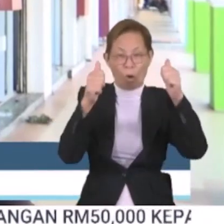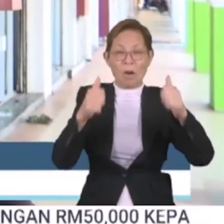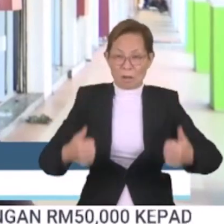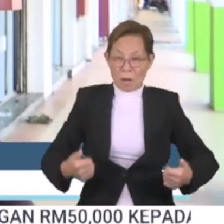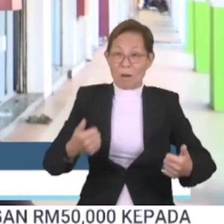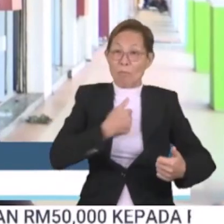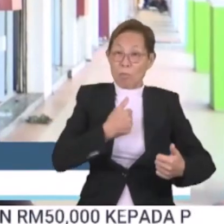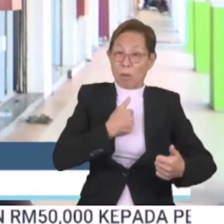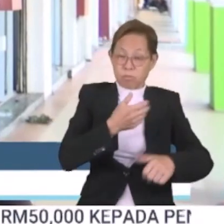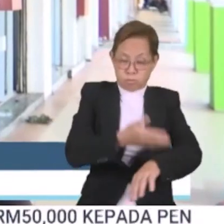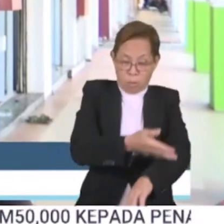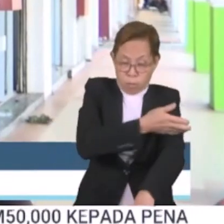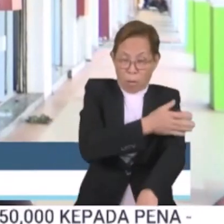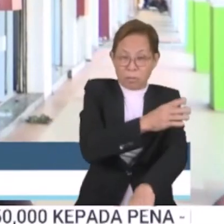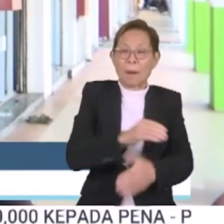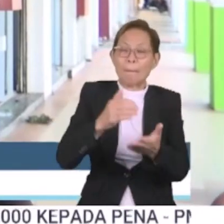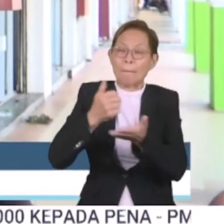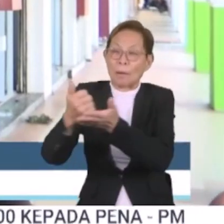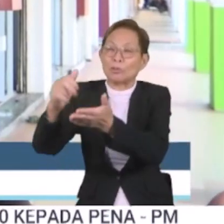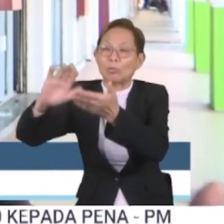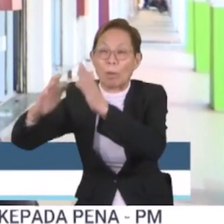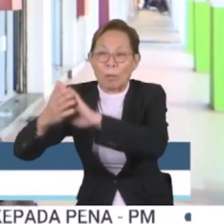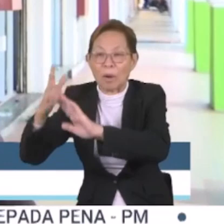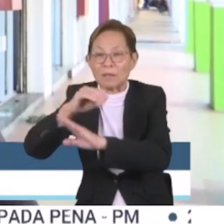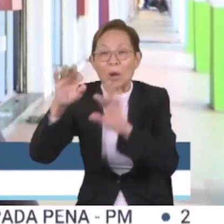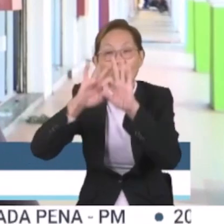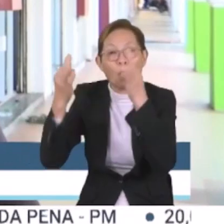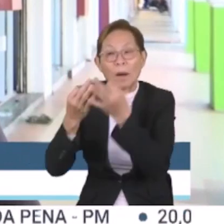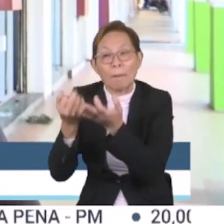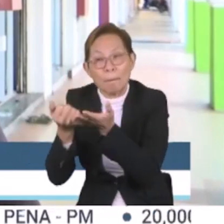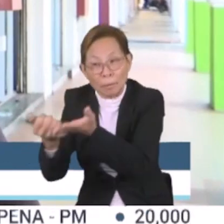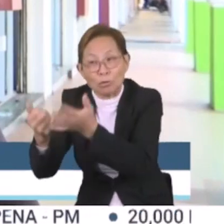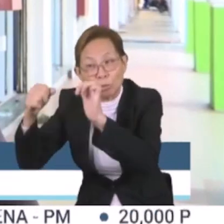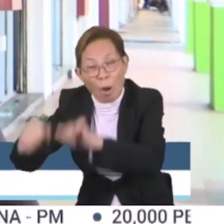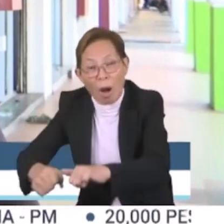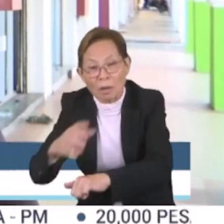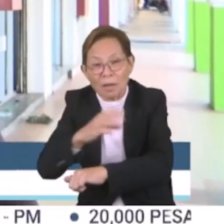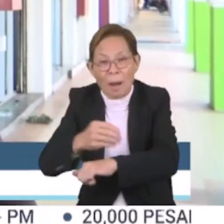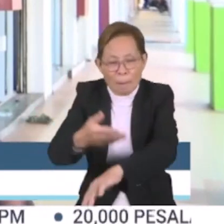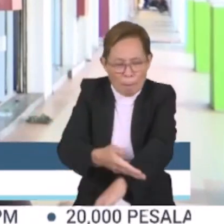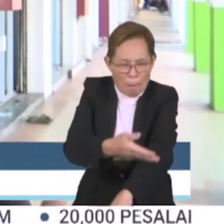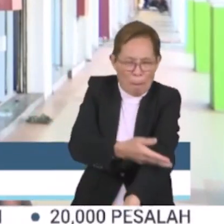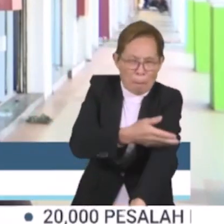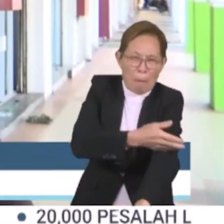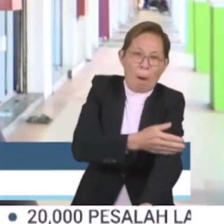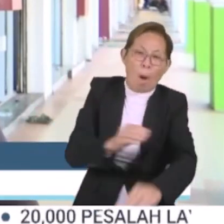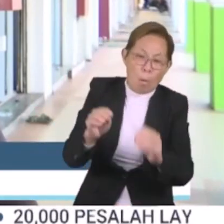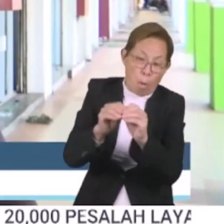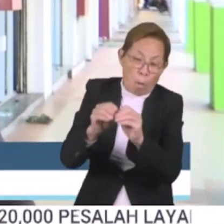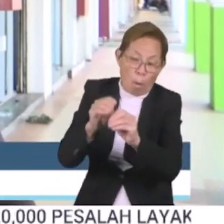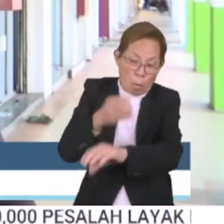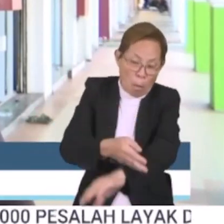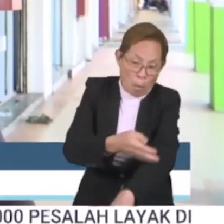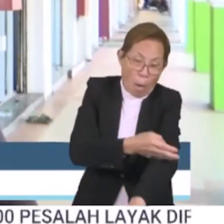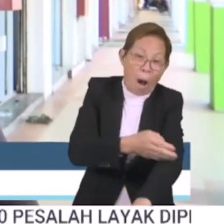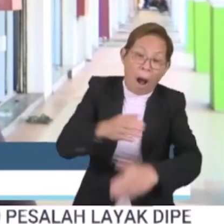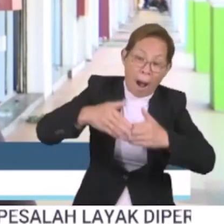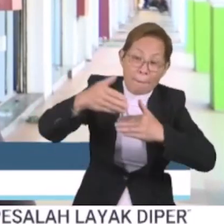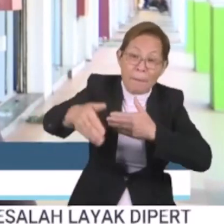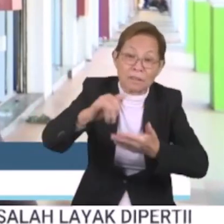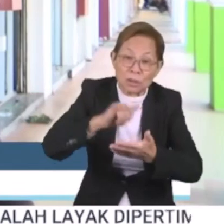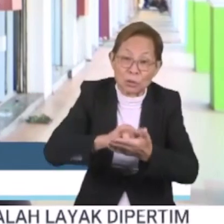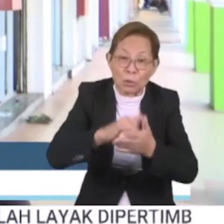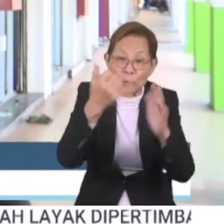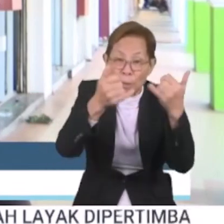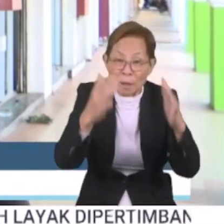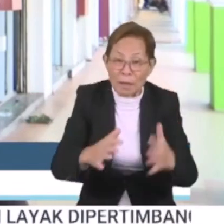bantu pada masyarakat sekeliling dan juga keluarga terutamanya, dan dia boleh berkembangkan lagi melalui dia mungkin lepas tu dia jadi